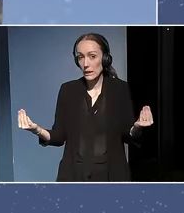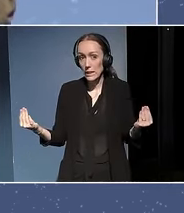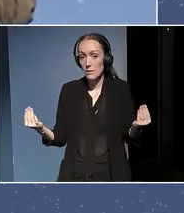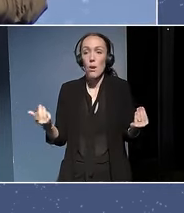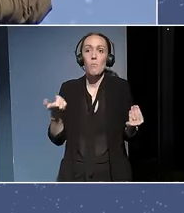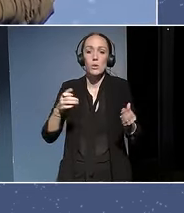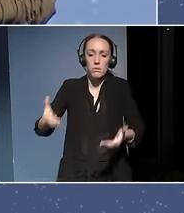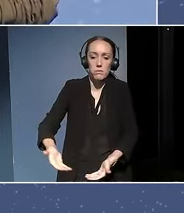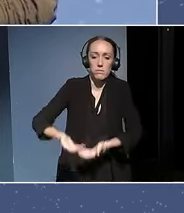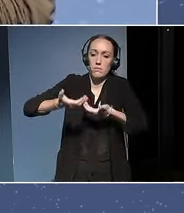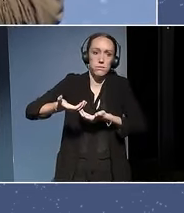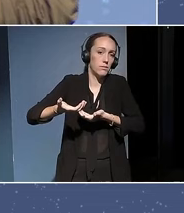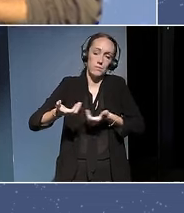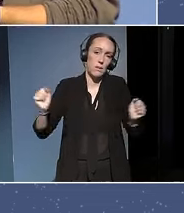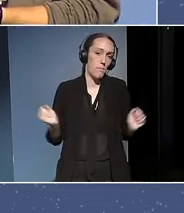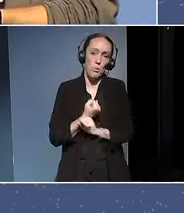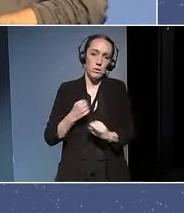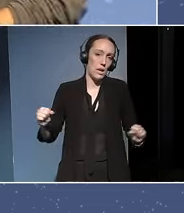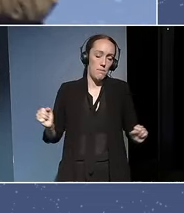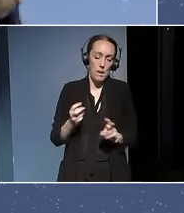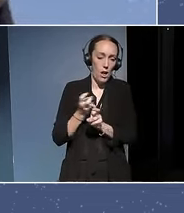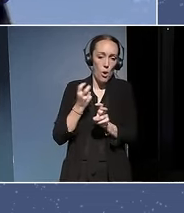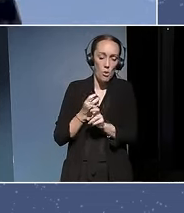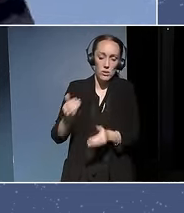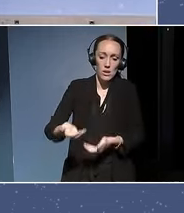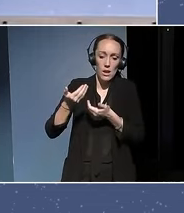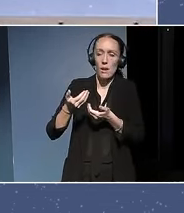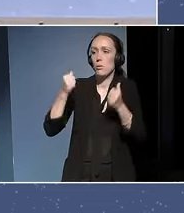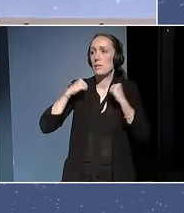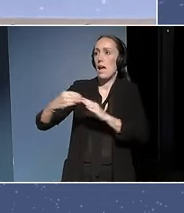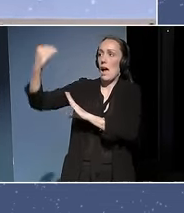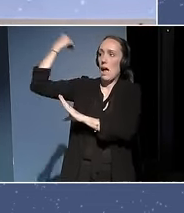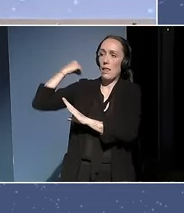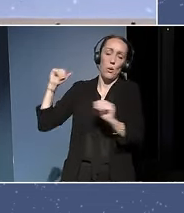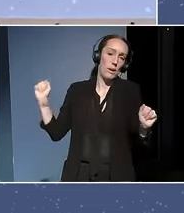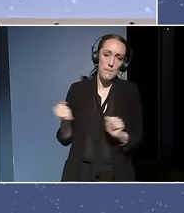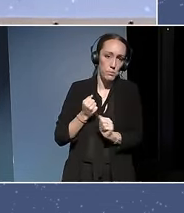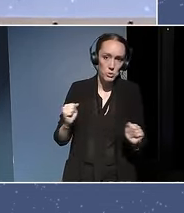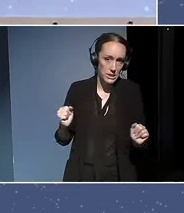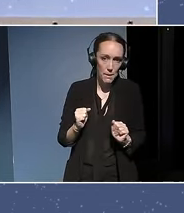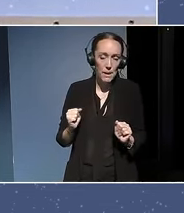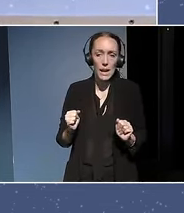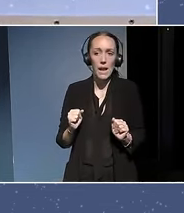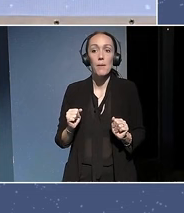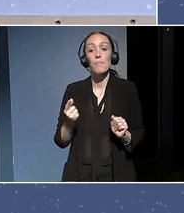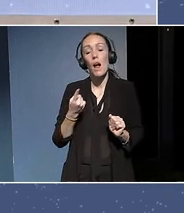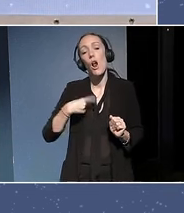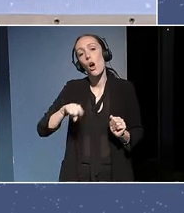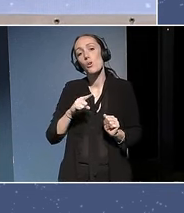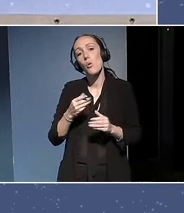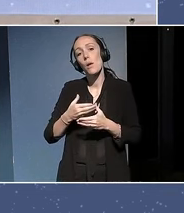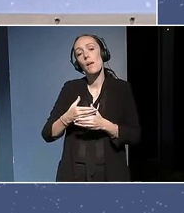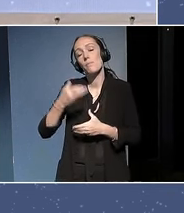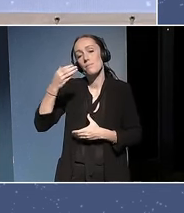via così era quasi impossibile Sì poi le mettevi nello zaino e il risultato che a un certo punto ci siamo ritrovati